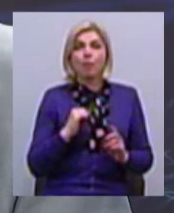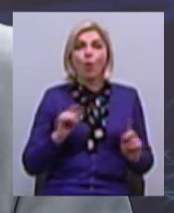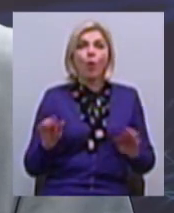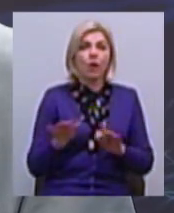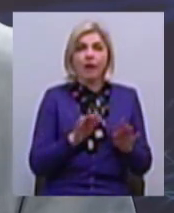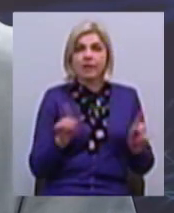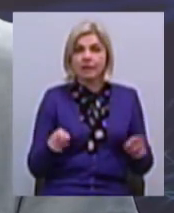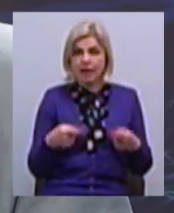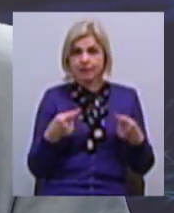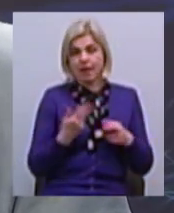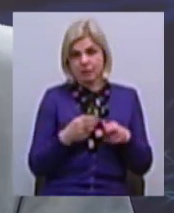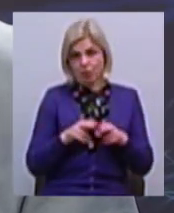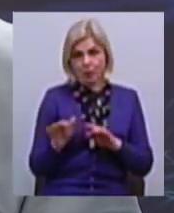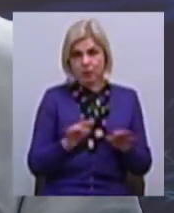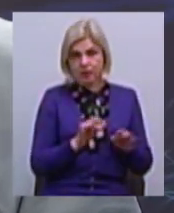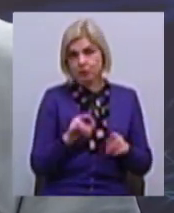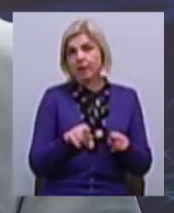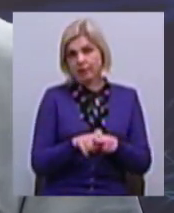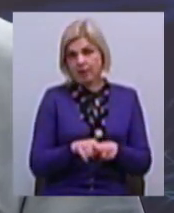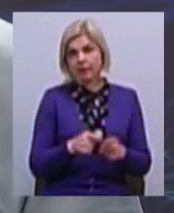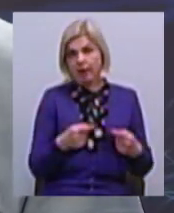цього процесу і так далі.